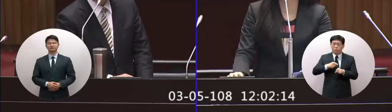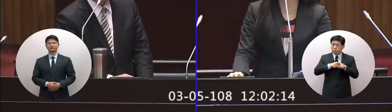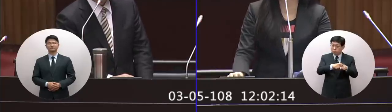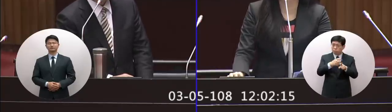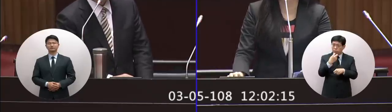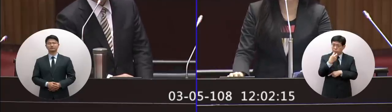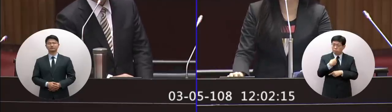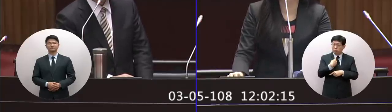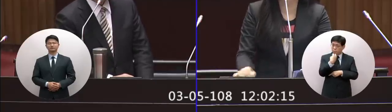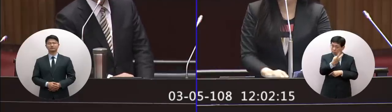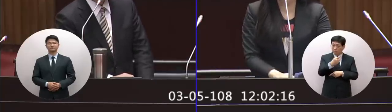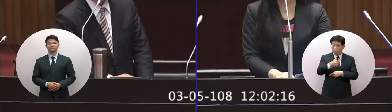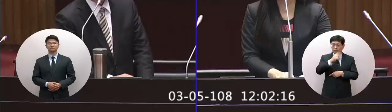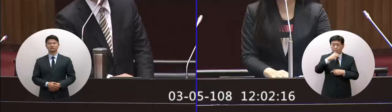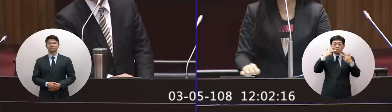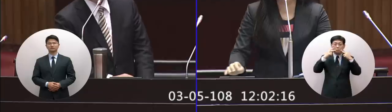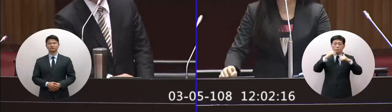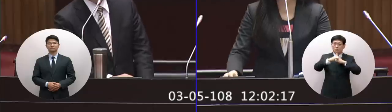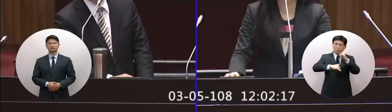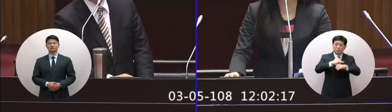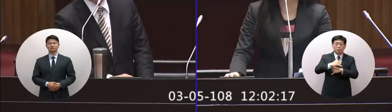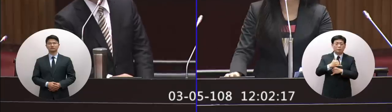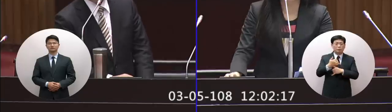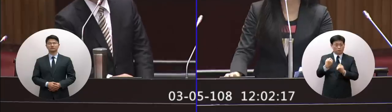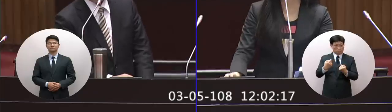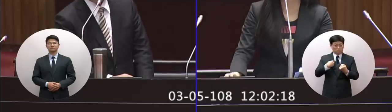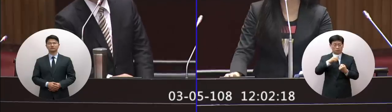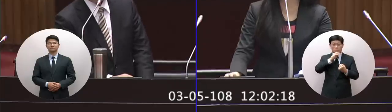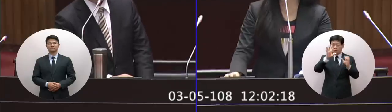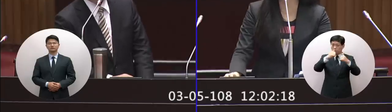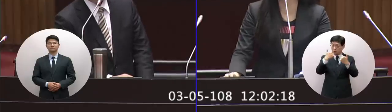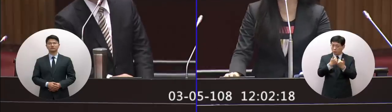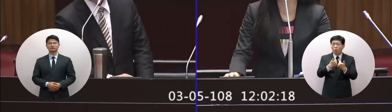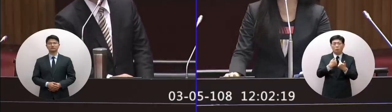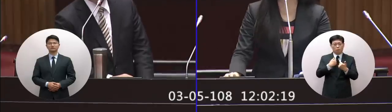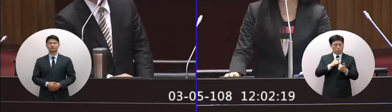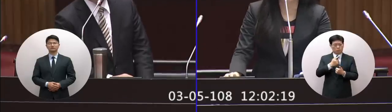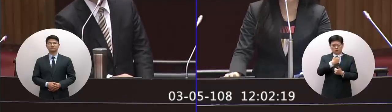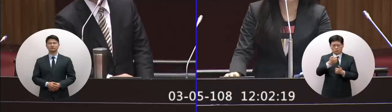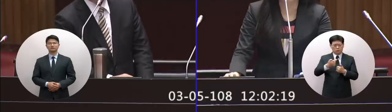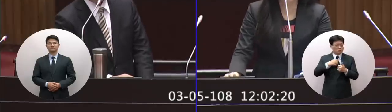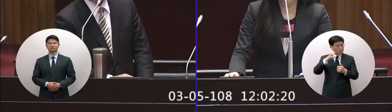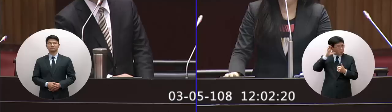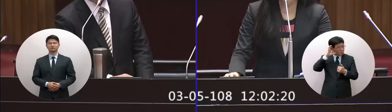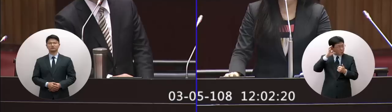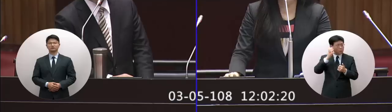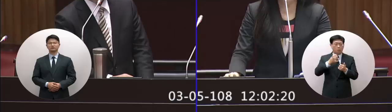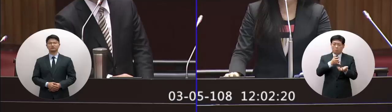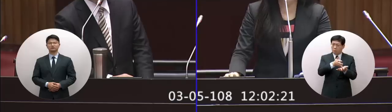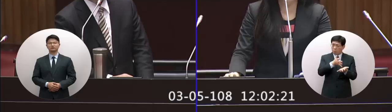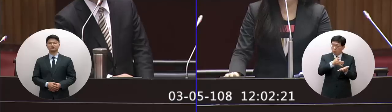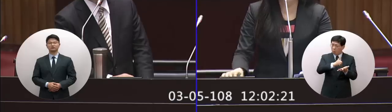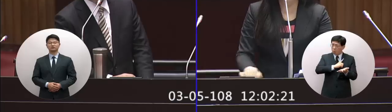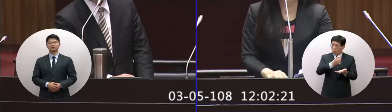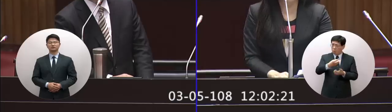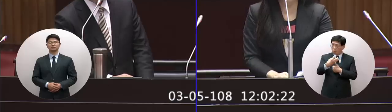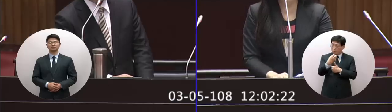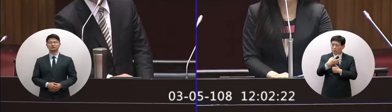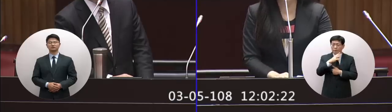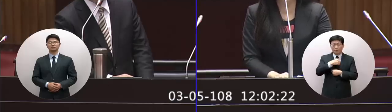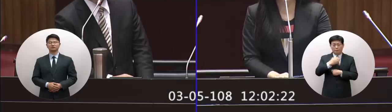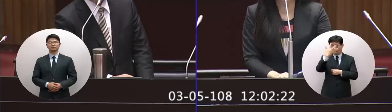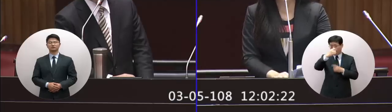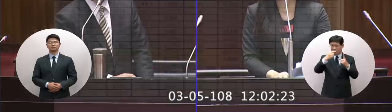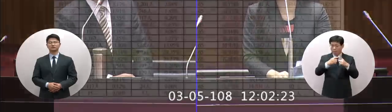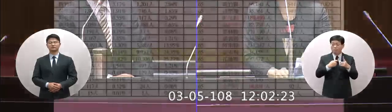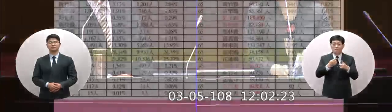参加了一些原住民的活动，那特别是在我们原住民的造势场合上，我非常仔细聆听您所提的这个老人假牙